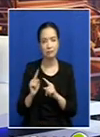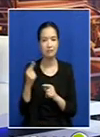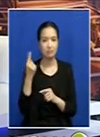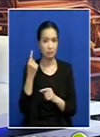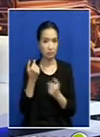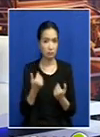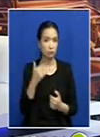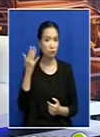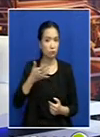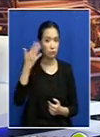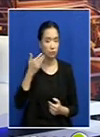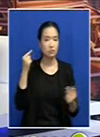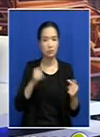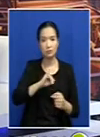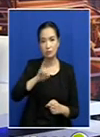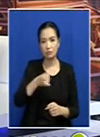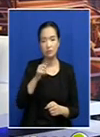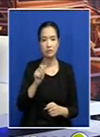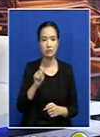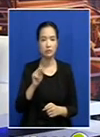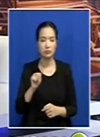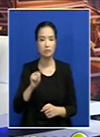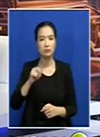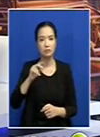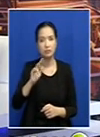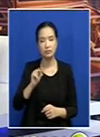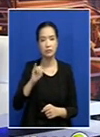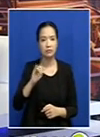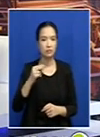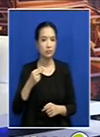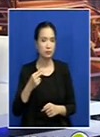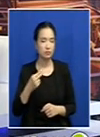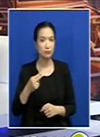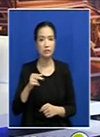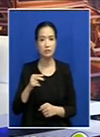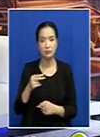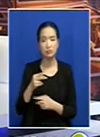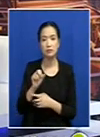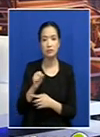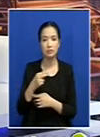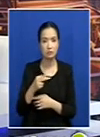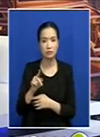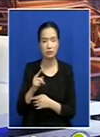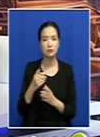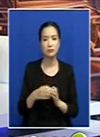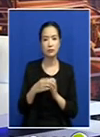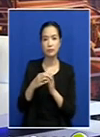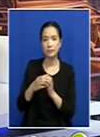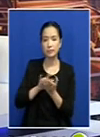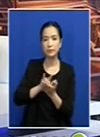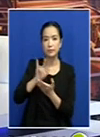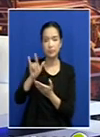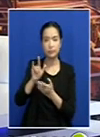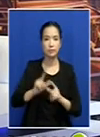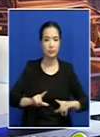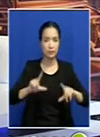มีงานสำคัญอย่าง Japanese Summer Festival 2016ครับ ค่ะแล้วจะบอกว่างานนี้นะคะทีมนาว26ของเราลงพื้นที่ไปเก็บบรรยากาศถึ